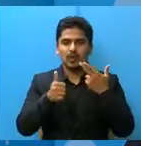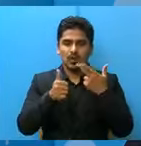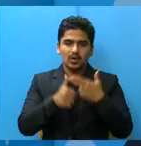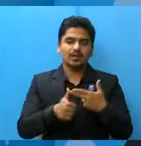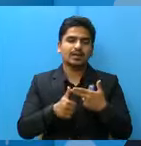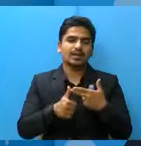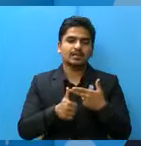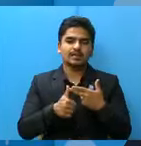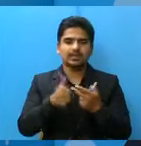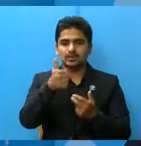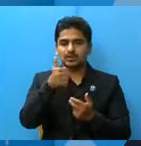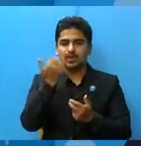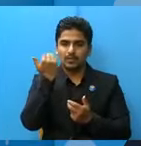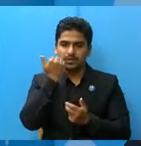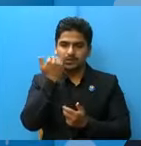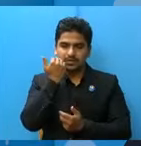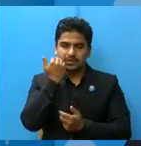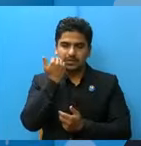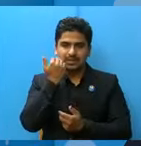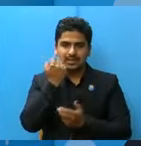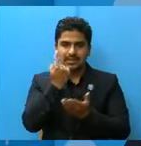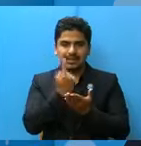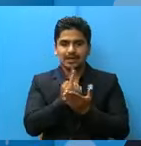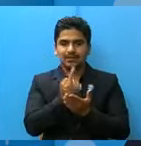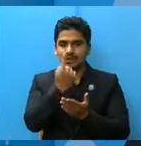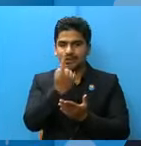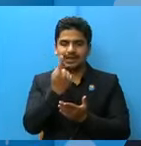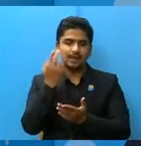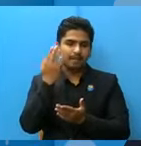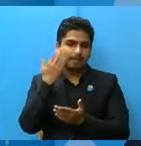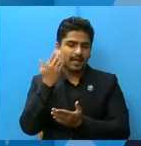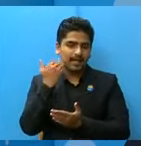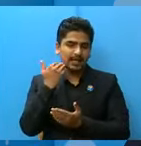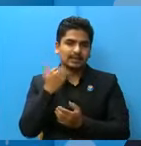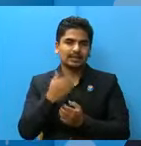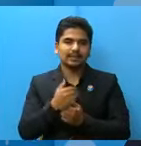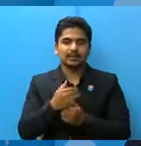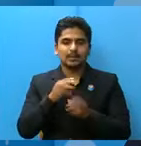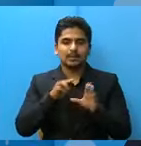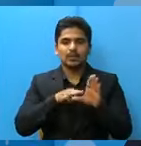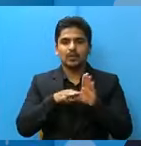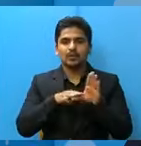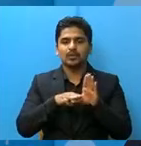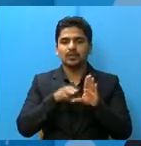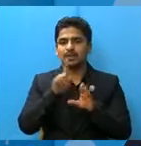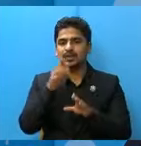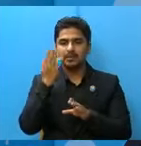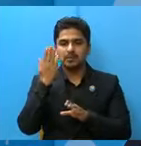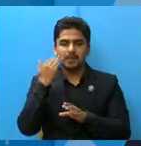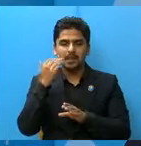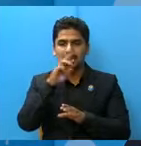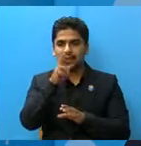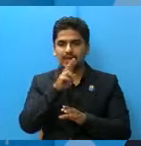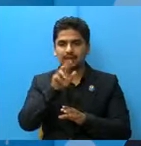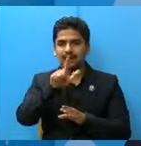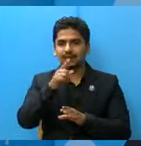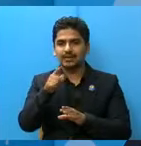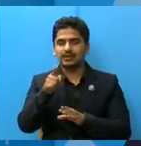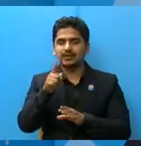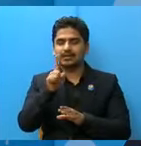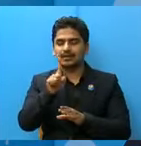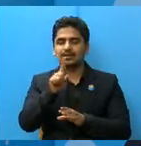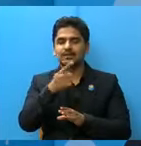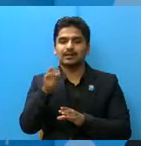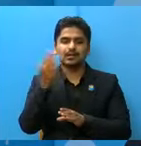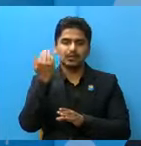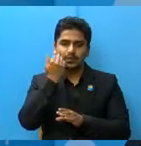का 6 पुरुस, काफाण्ड को 1 महिला, मौत्तरी को 1 महिला र एकत्तर जना पुरुस,